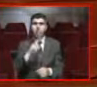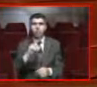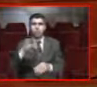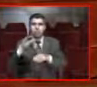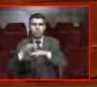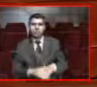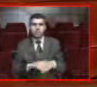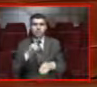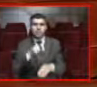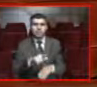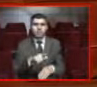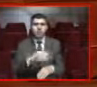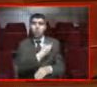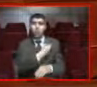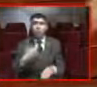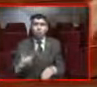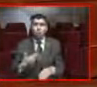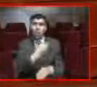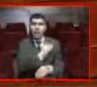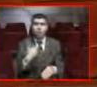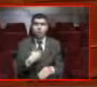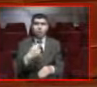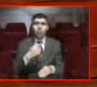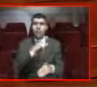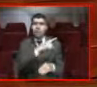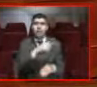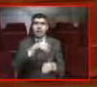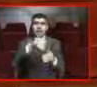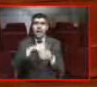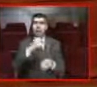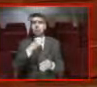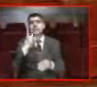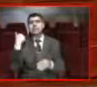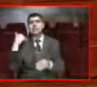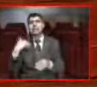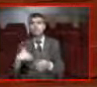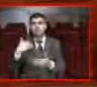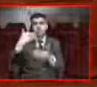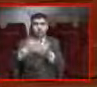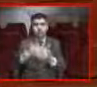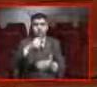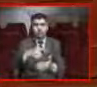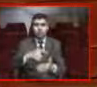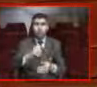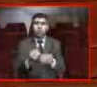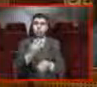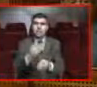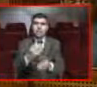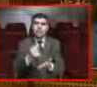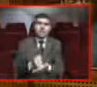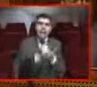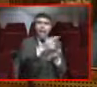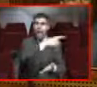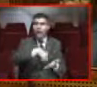السابقة لم يمس. اليوم اللي كنقولوا الحكومة اليوم في إطار المعادلة ديال أن تأخذ من الذي